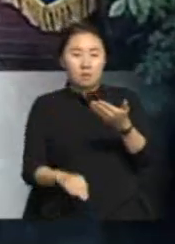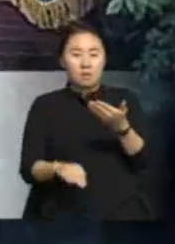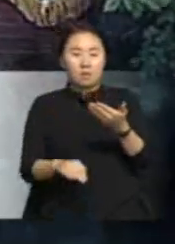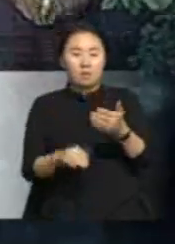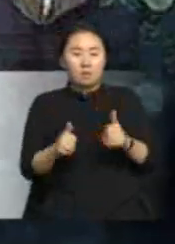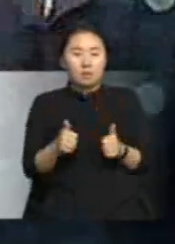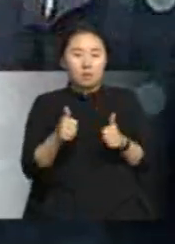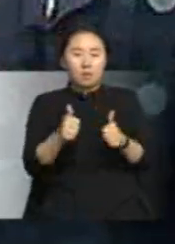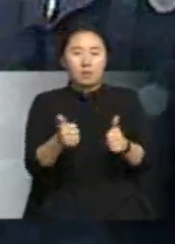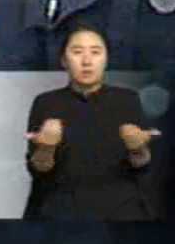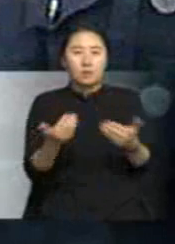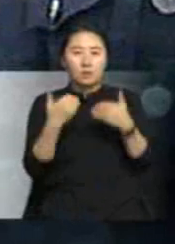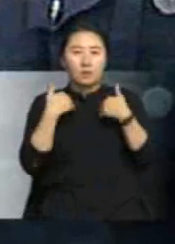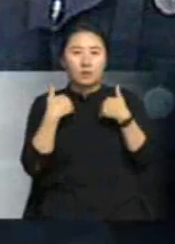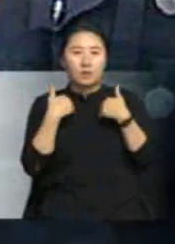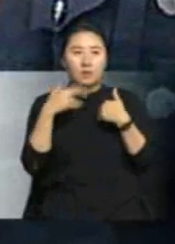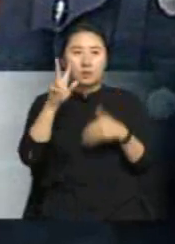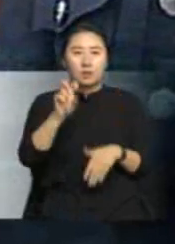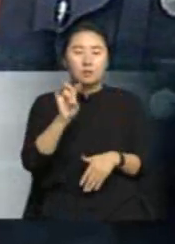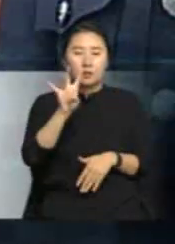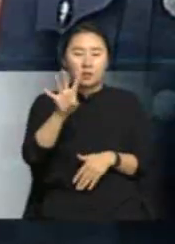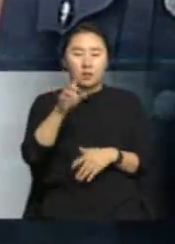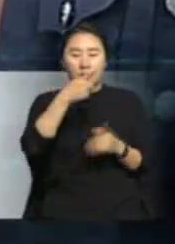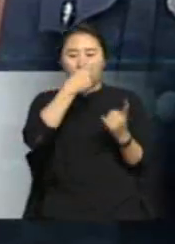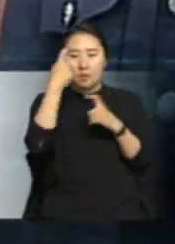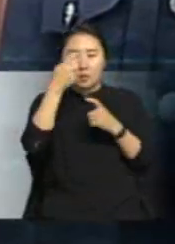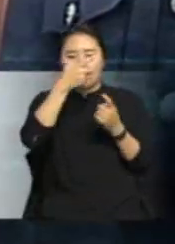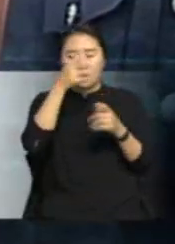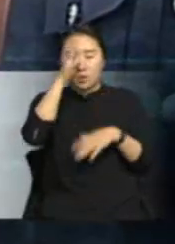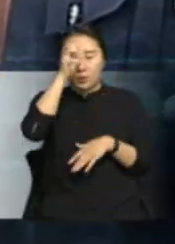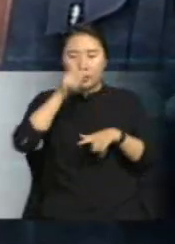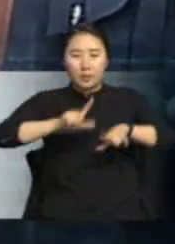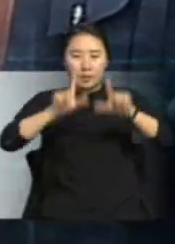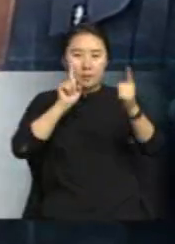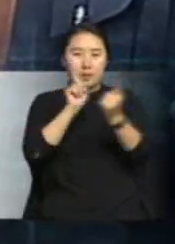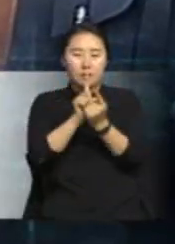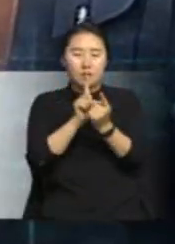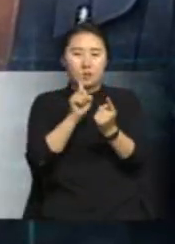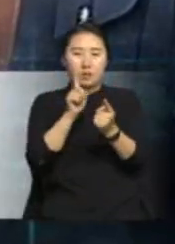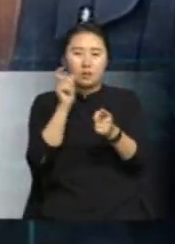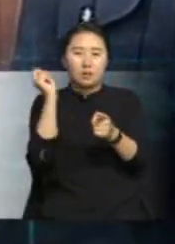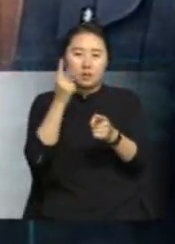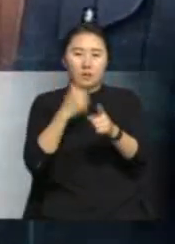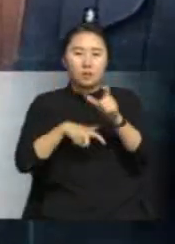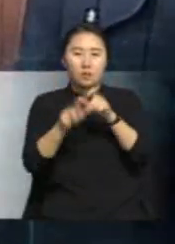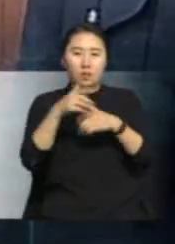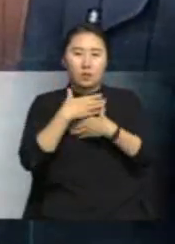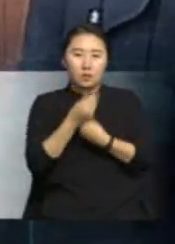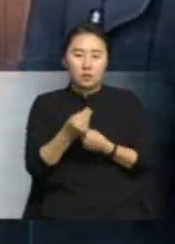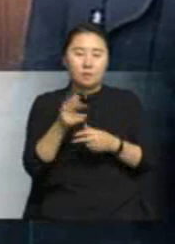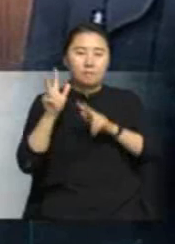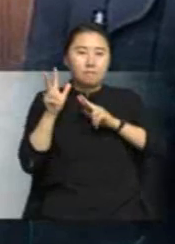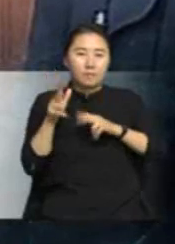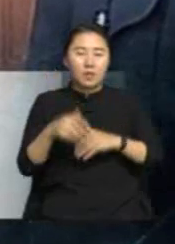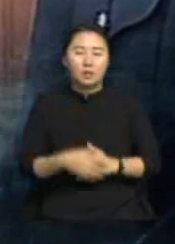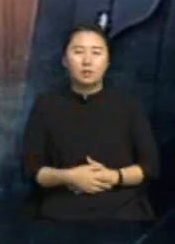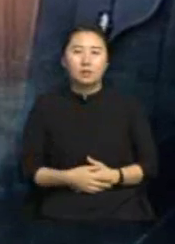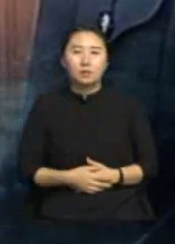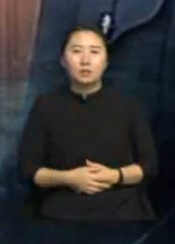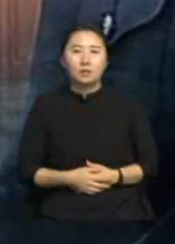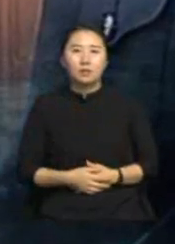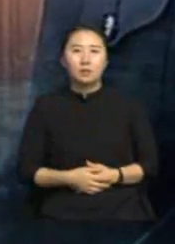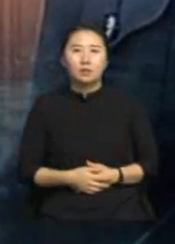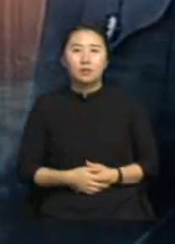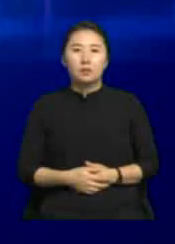유지에 힘쏟고 있는데요. 제74주년 경찰의 날을 맞아 노원서가 다시 한번 주민 안전을 다짐했습니다. 박선화